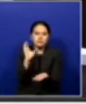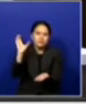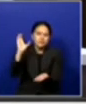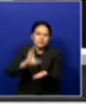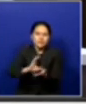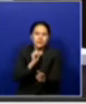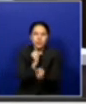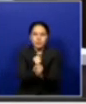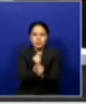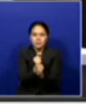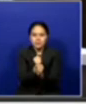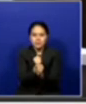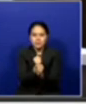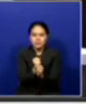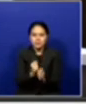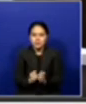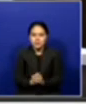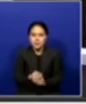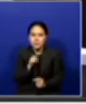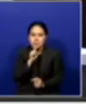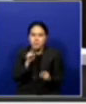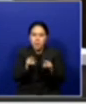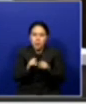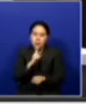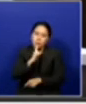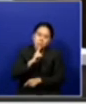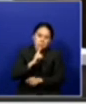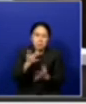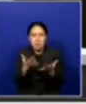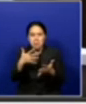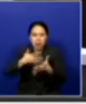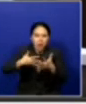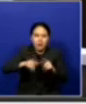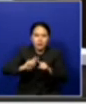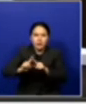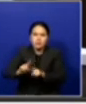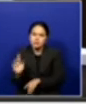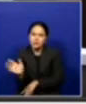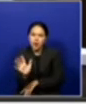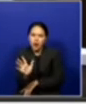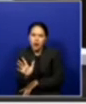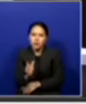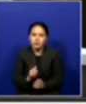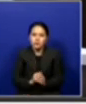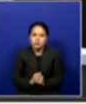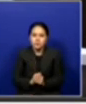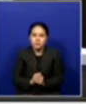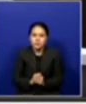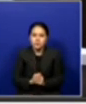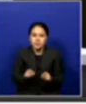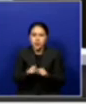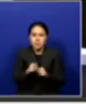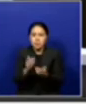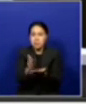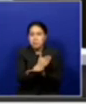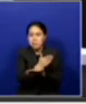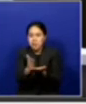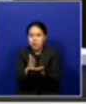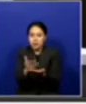เสียงครหานะครับท่านประธานครับผ่านไปท่านนายก เอาไปเกลี่ยกันไปแบ่งกัน